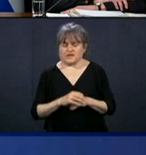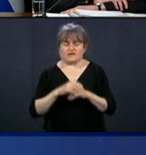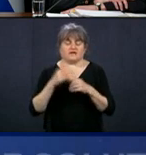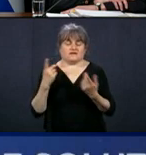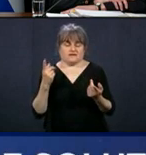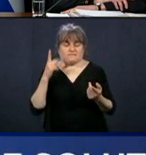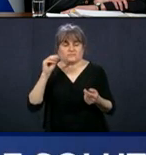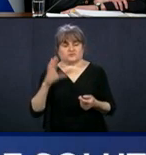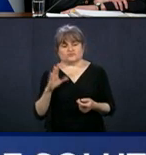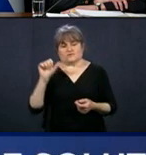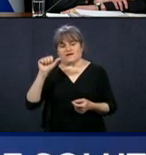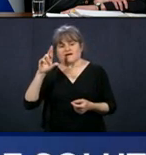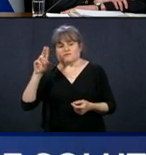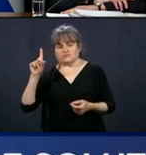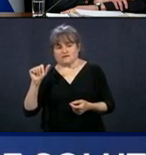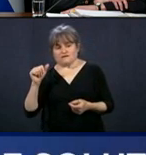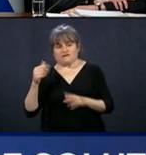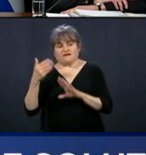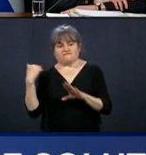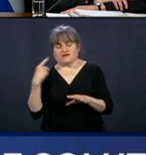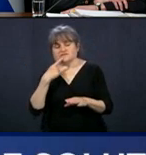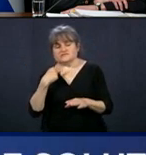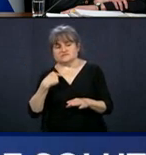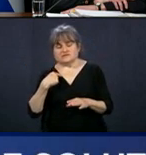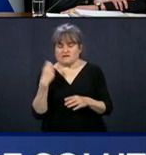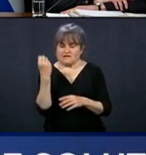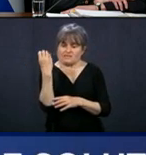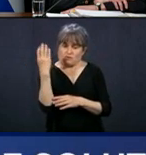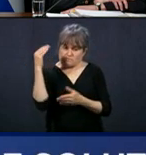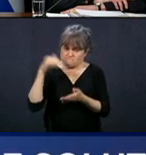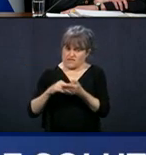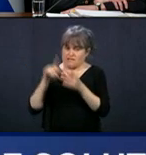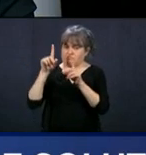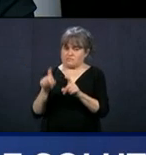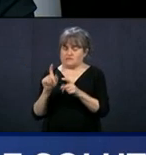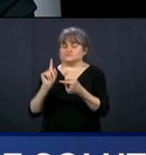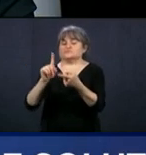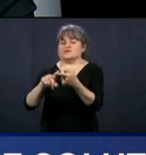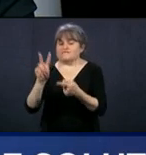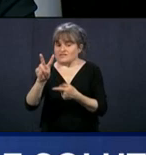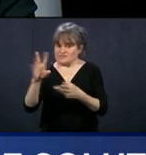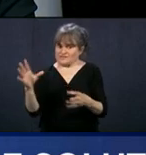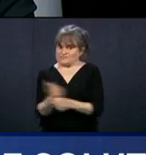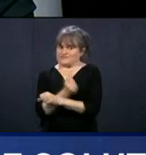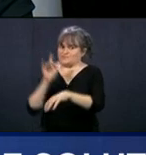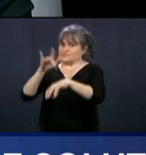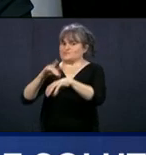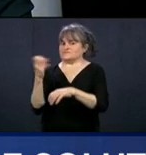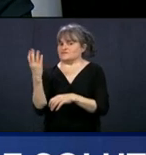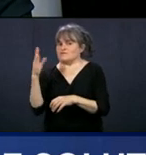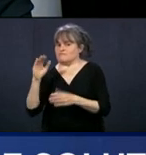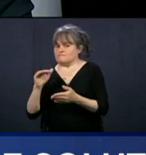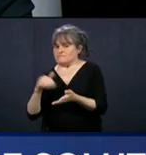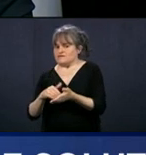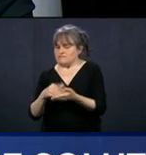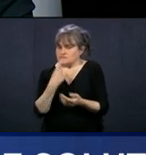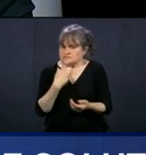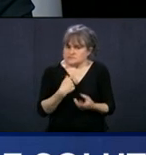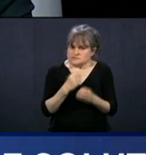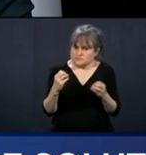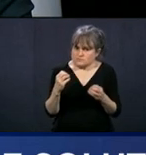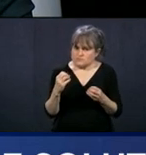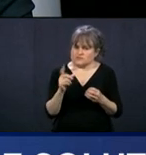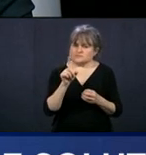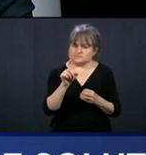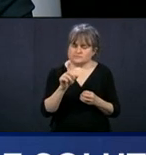d'ici vendredi? Parce qu'on n'arrive pas, nous, à avoir les données. Écoutez, les données sont en train de se compiler. Puis des données de tests qui ont été